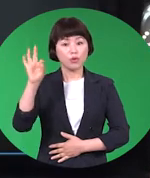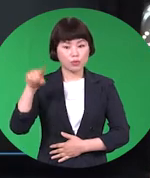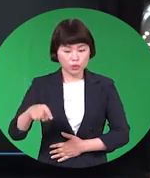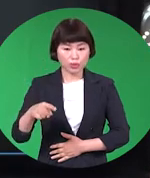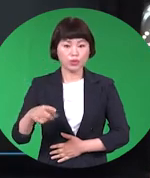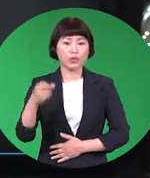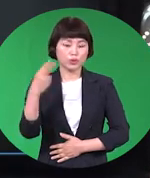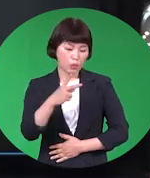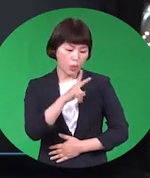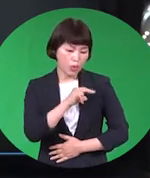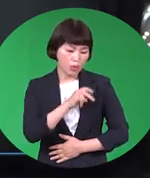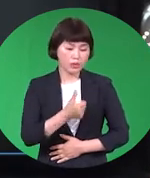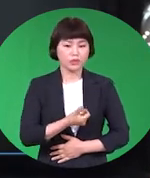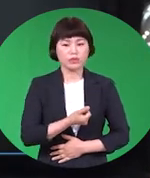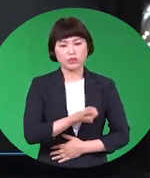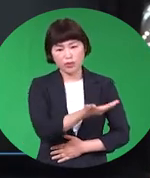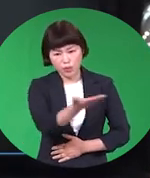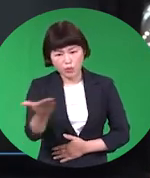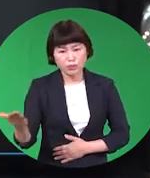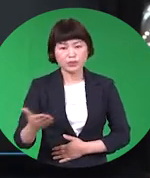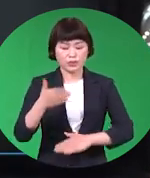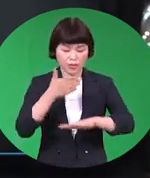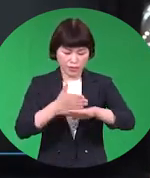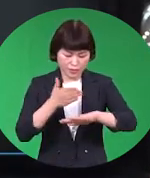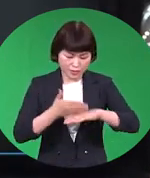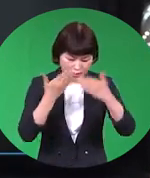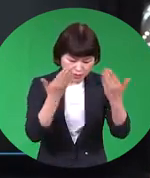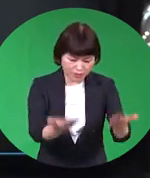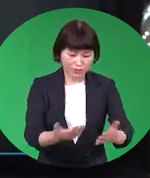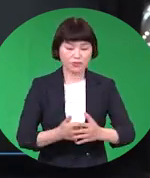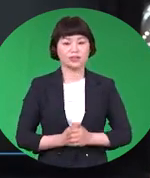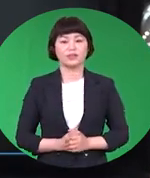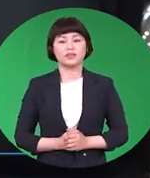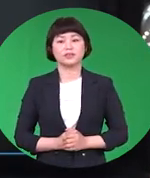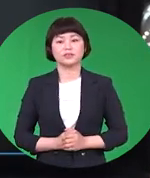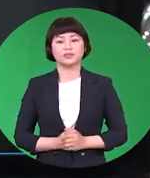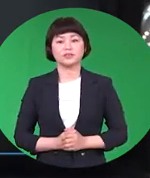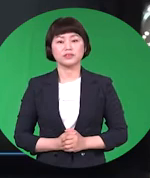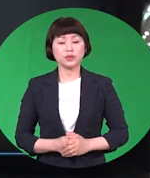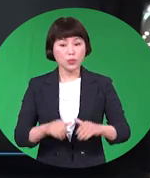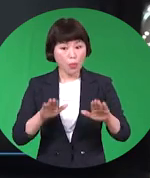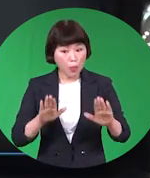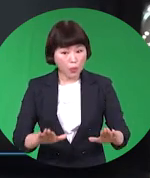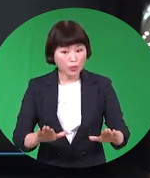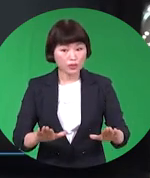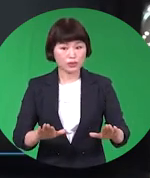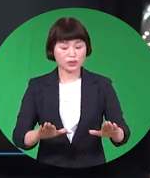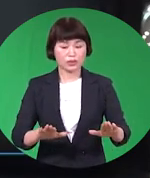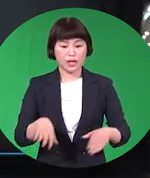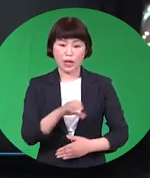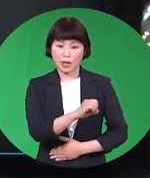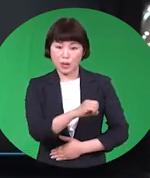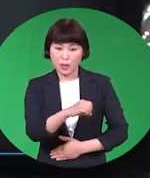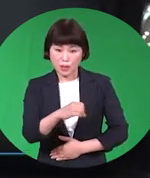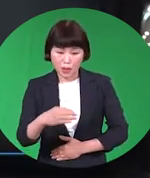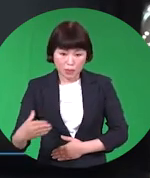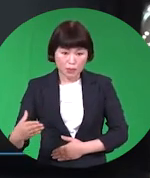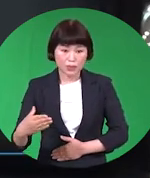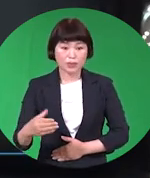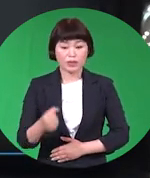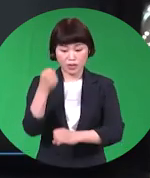빌어 감사의 말씀을 드립니다. 오늘 이 자리는 양평군